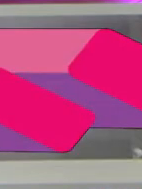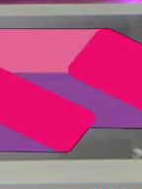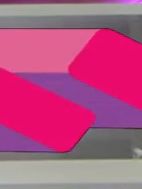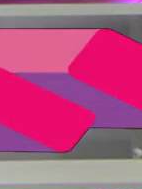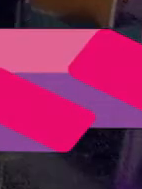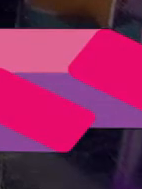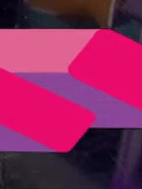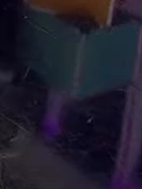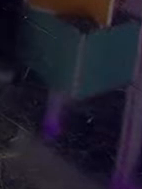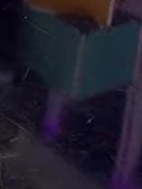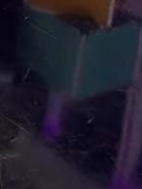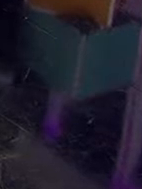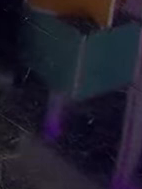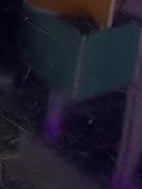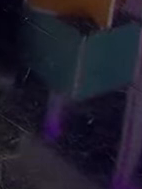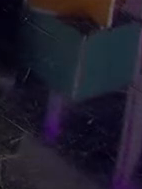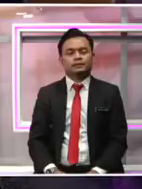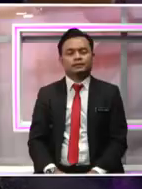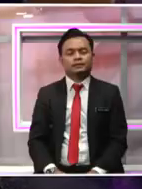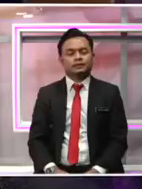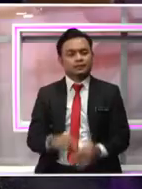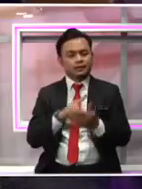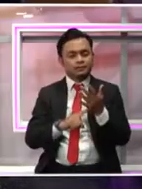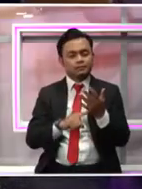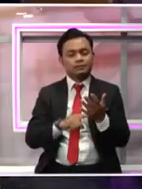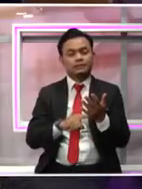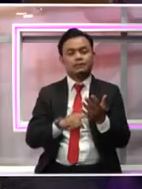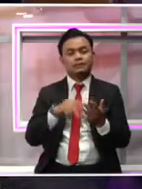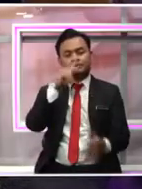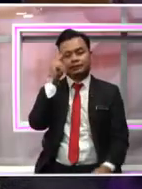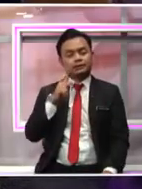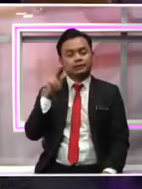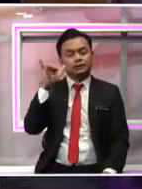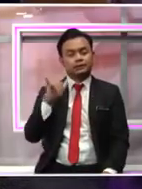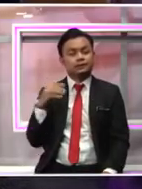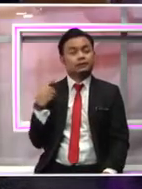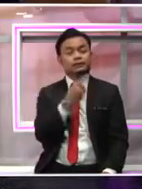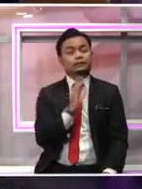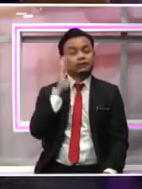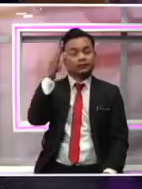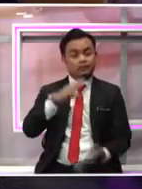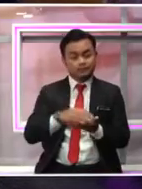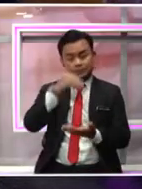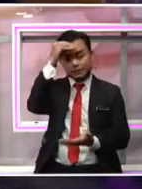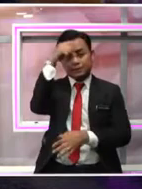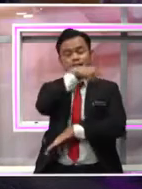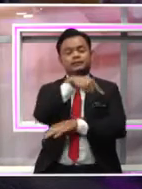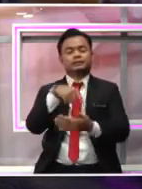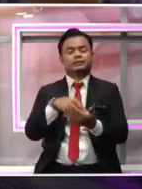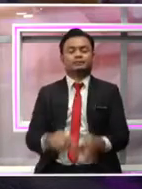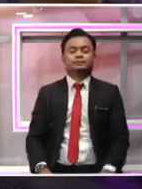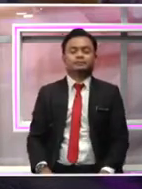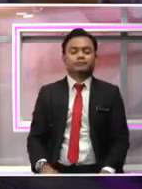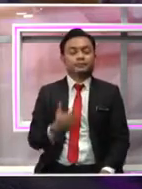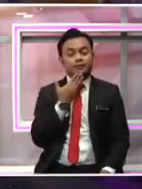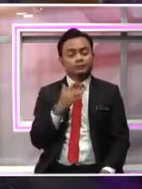hai Rasanya tak sabar untuk tahu apa kabar care ya akan sama-sama kita belajar dengan mudah di rumahku oke Baik terima